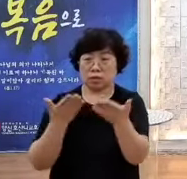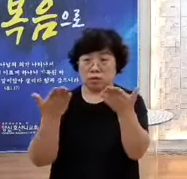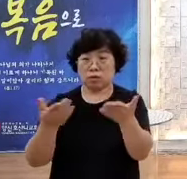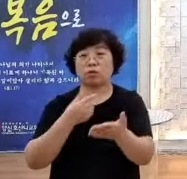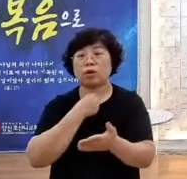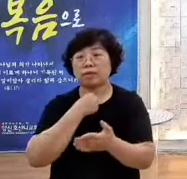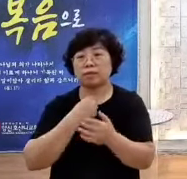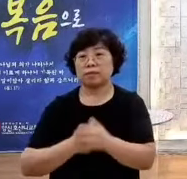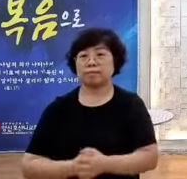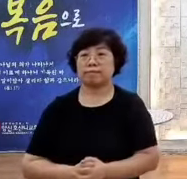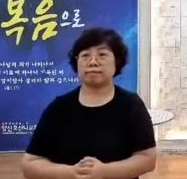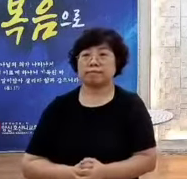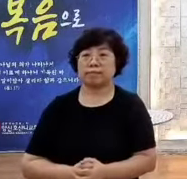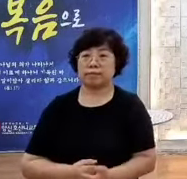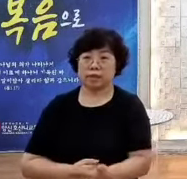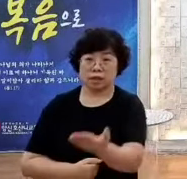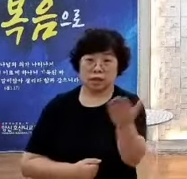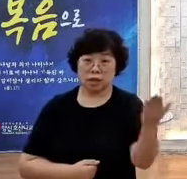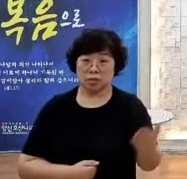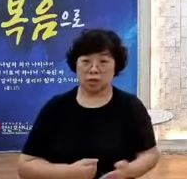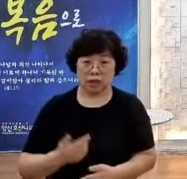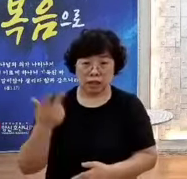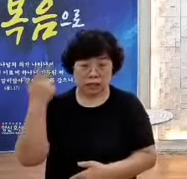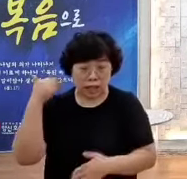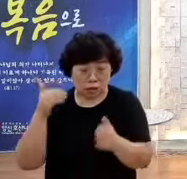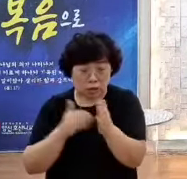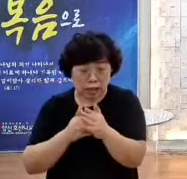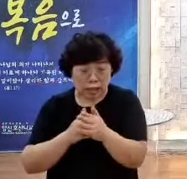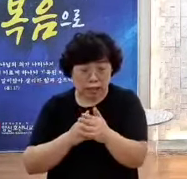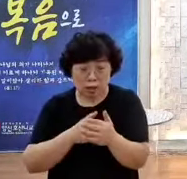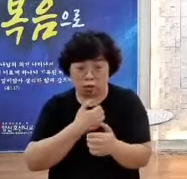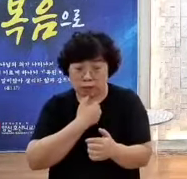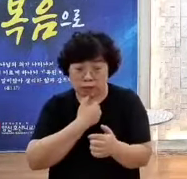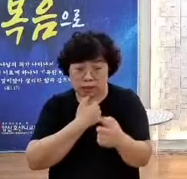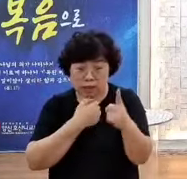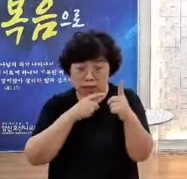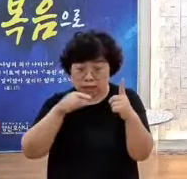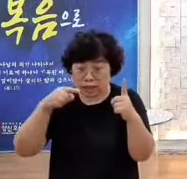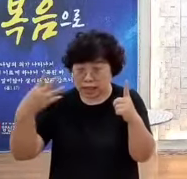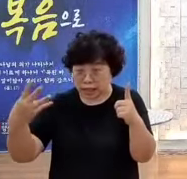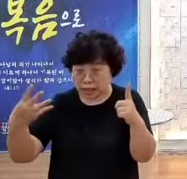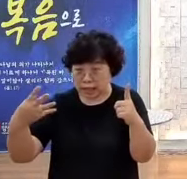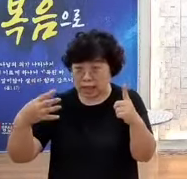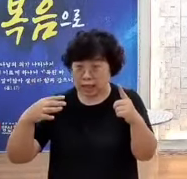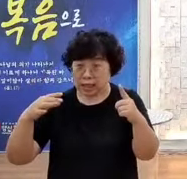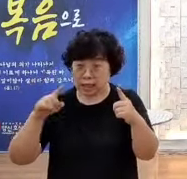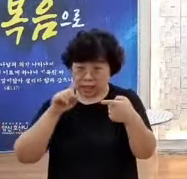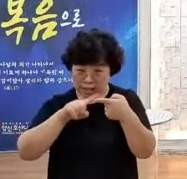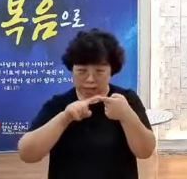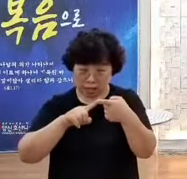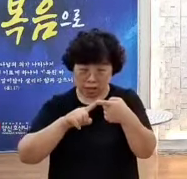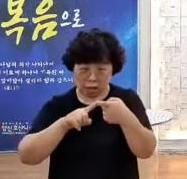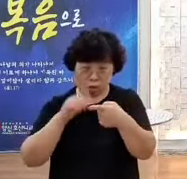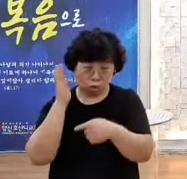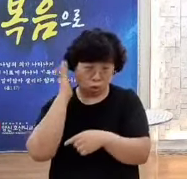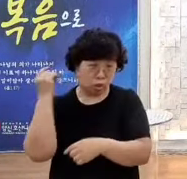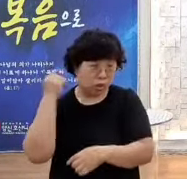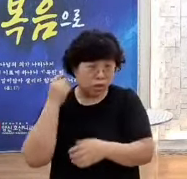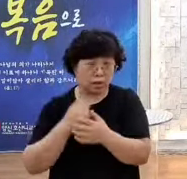원합니다. 여러분, 우리가 지난 4장, 지난 시간까지 이 성경 안에